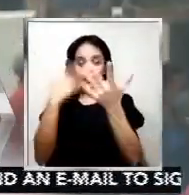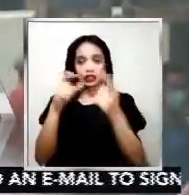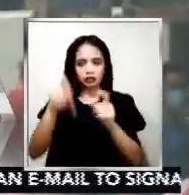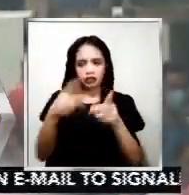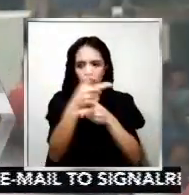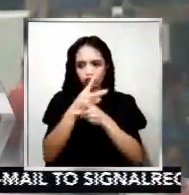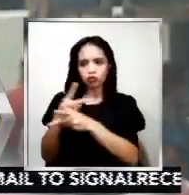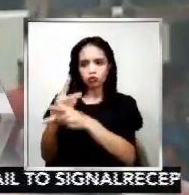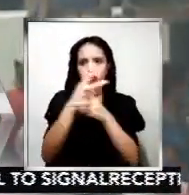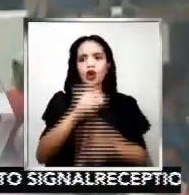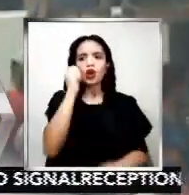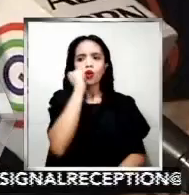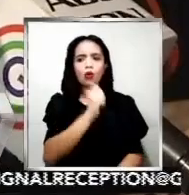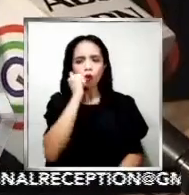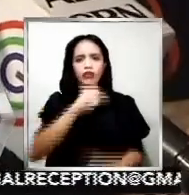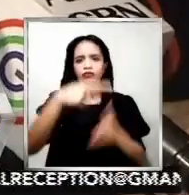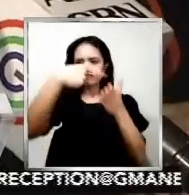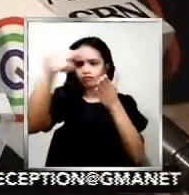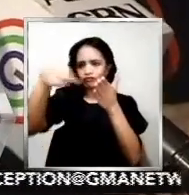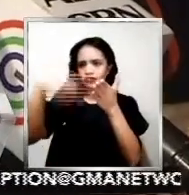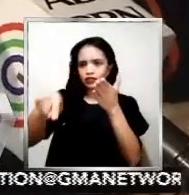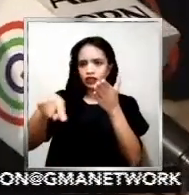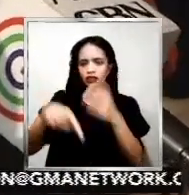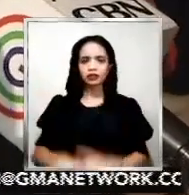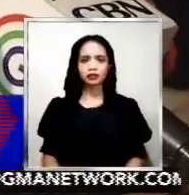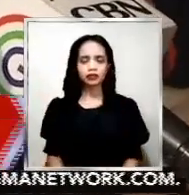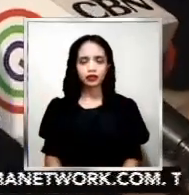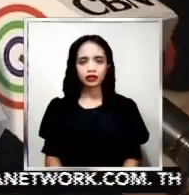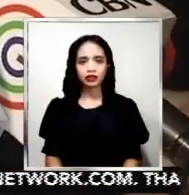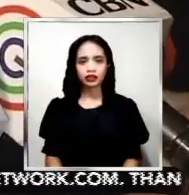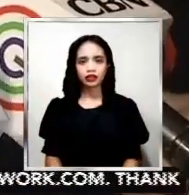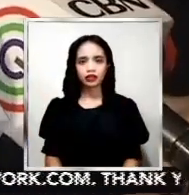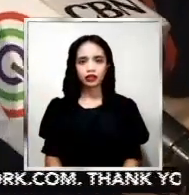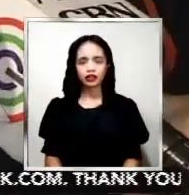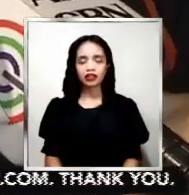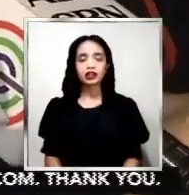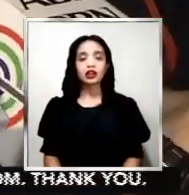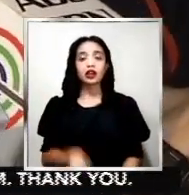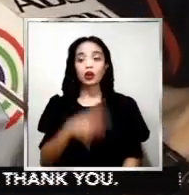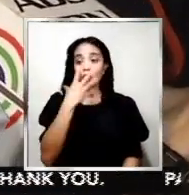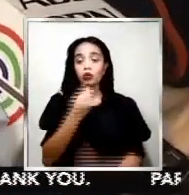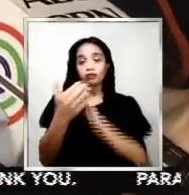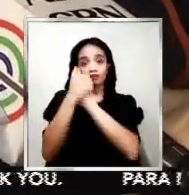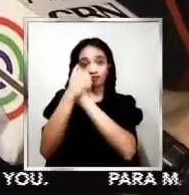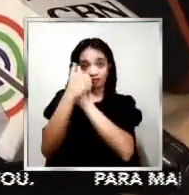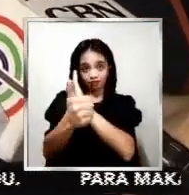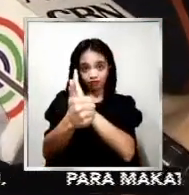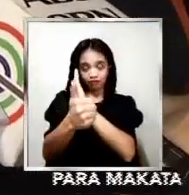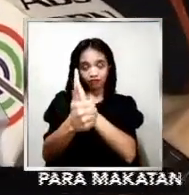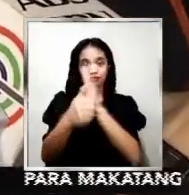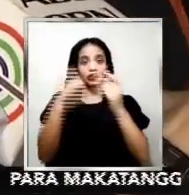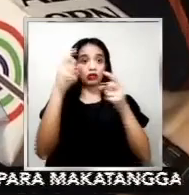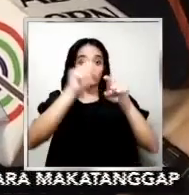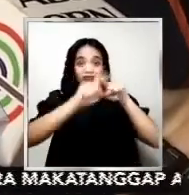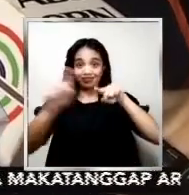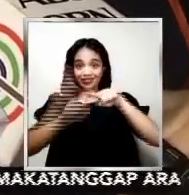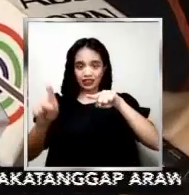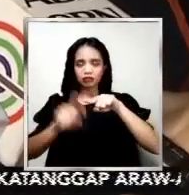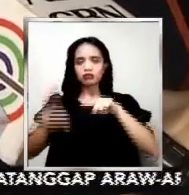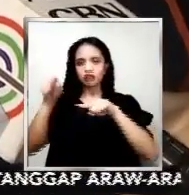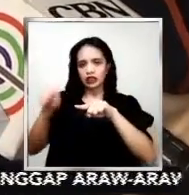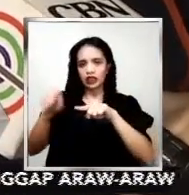pa-check sa mga ating mga master electrician o electrical engineer, yung mga linya po ng kuryente, at iwasan na po natin yung pagkakabit